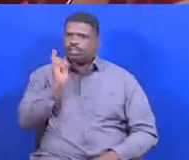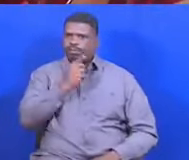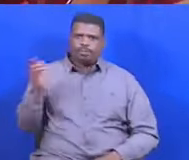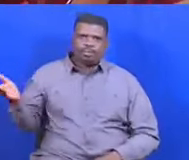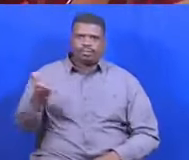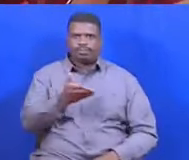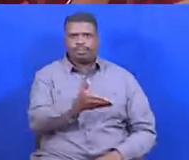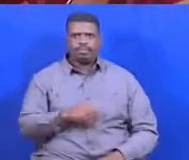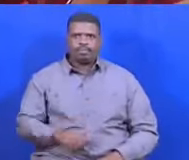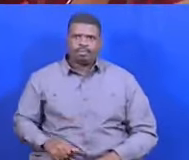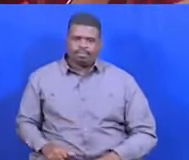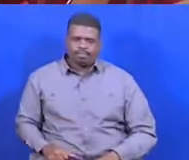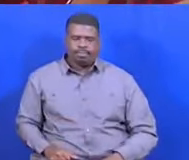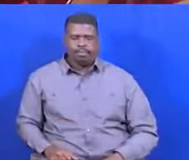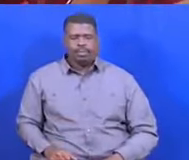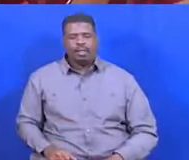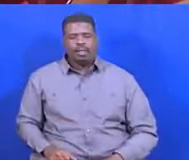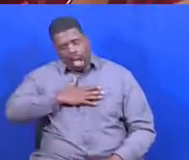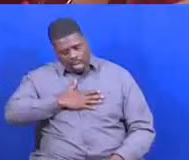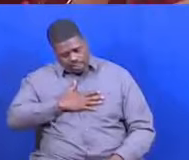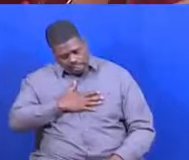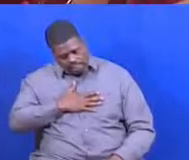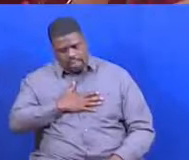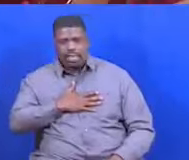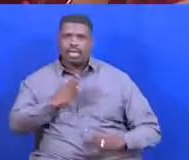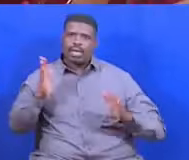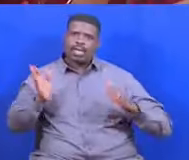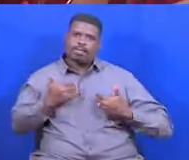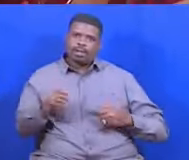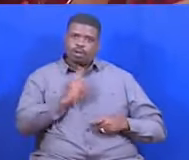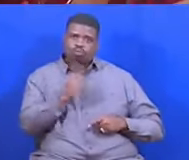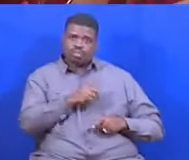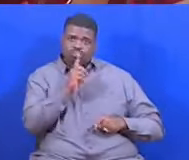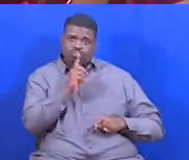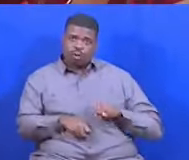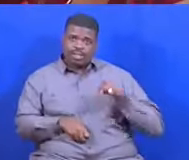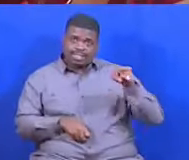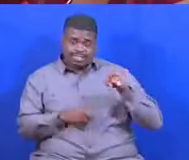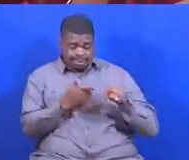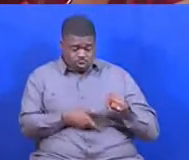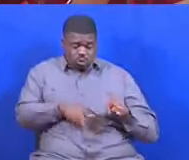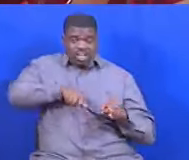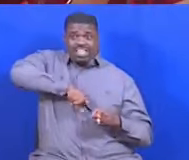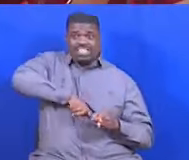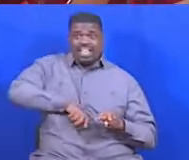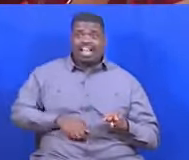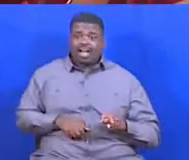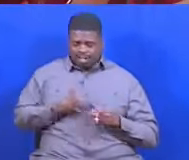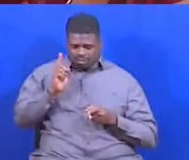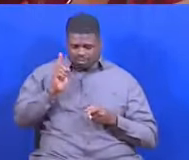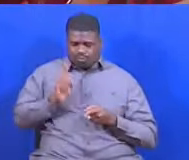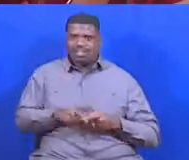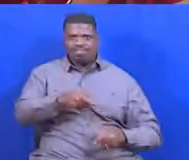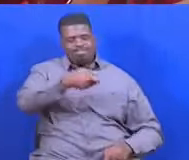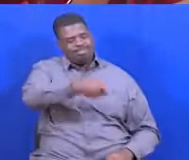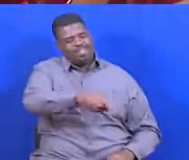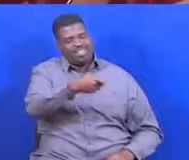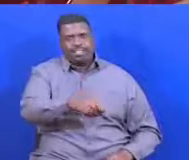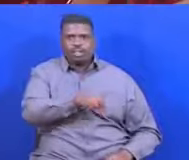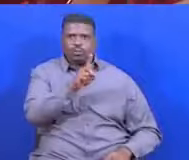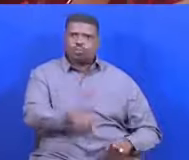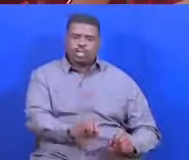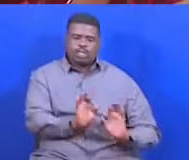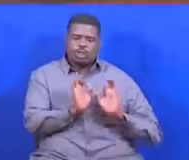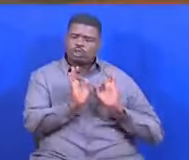Asante Mheshimiwa Spika. Mheshimiwa Spika, napenda kujibu swali la nyongeza kama ifuatavyo. Mheshimiwa Spika, kwanza nipongeze Mheshimiwa Mbunge kwa swali